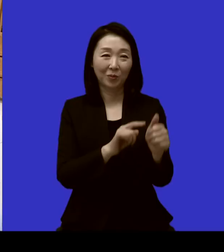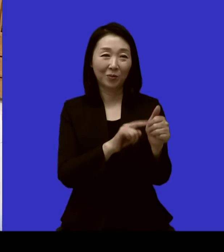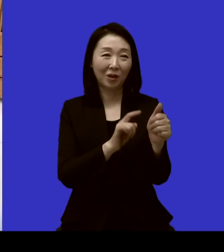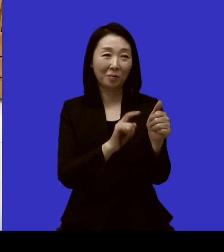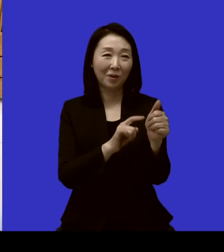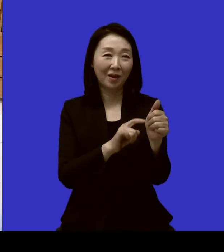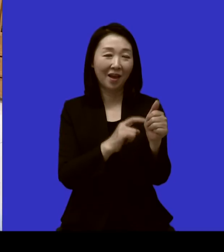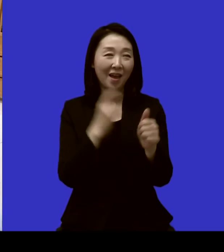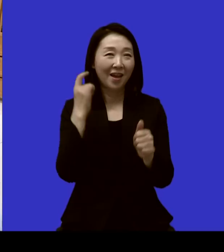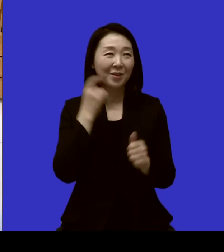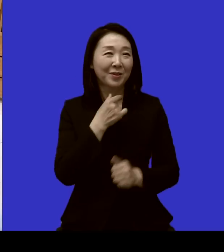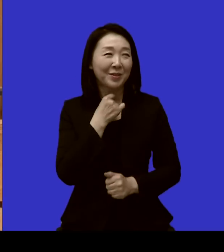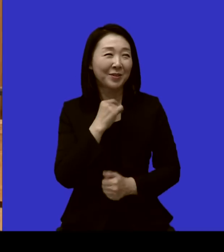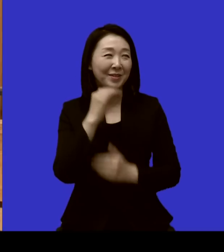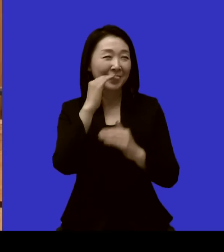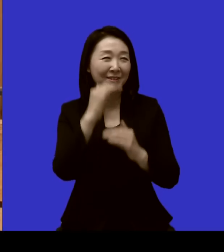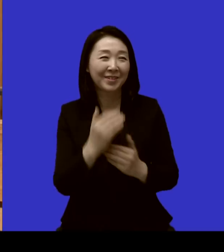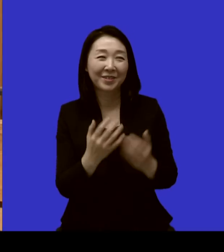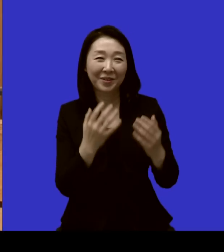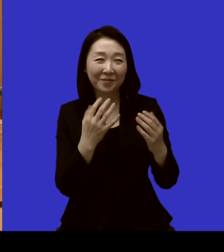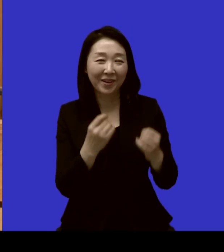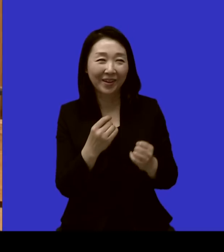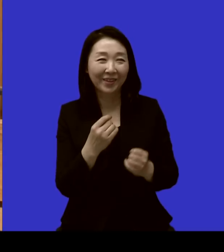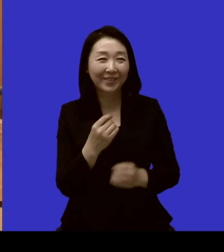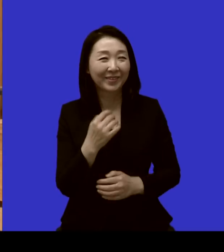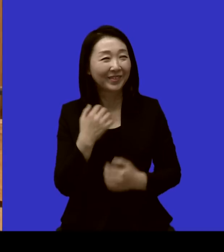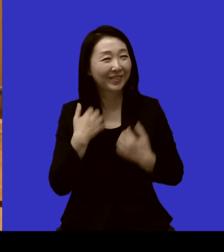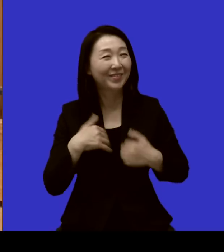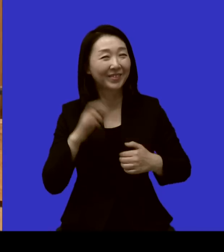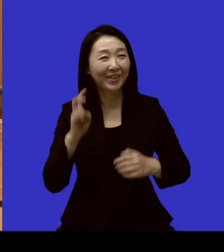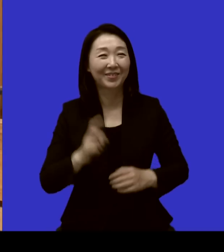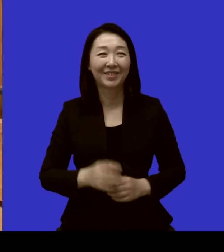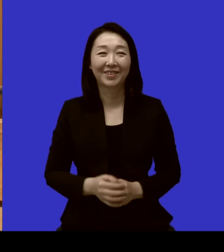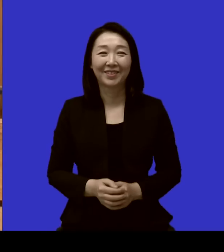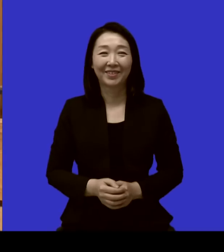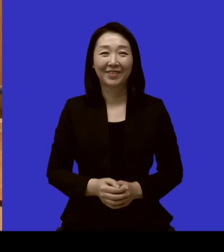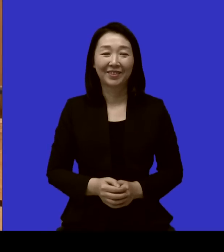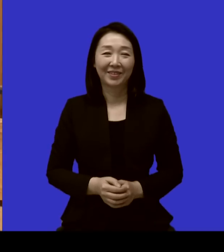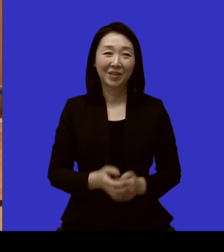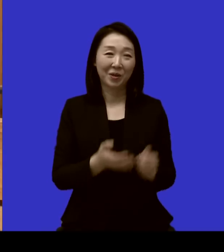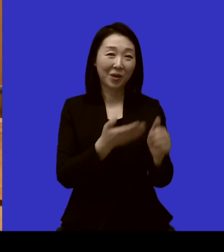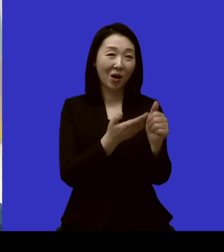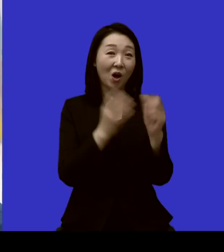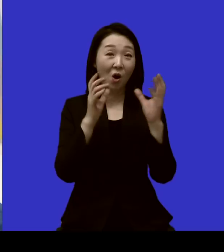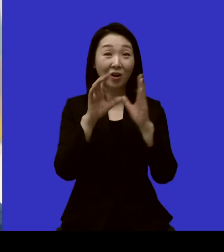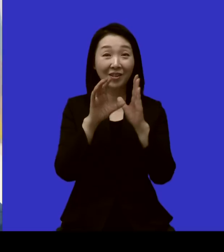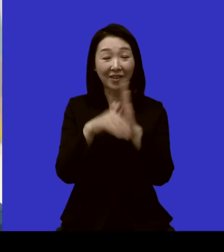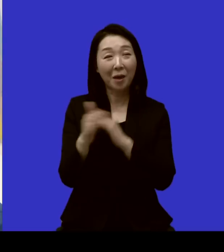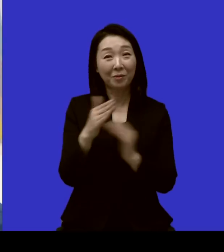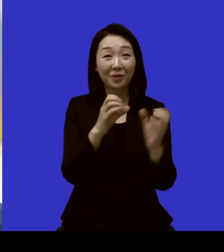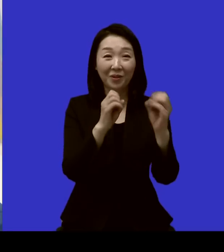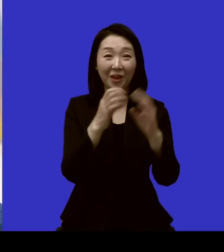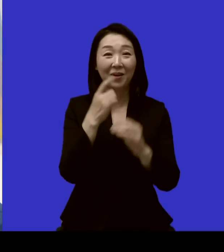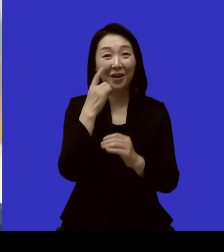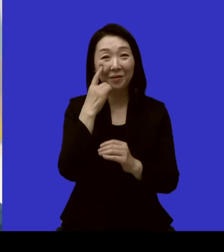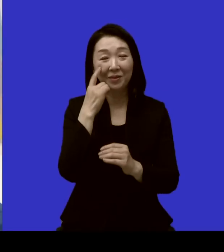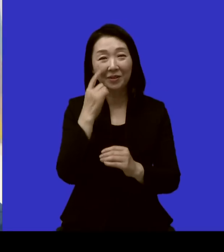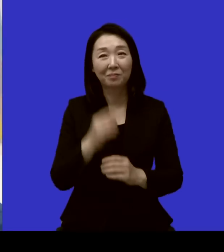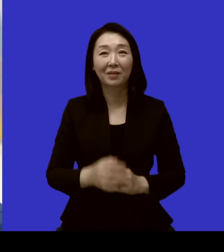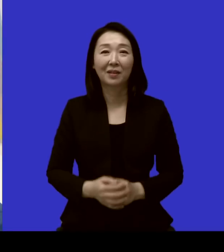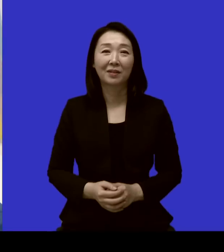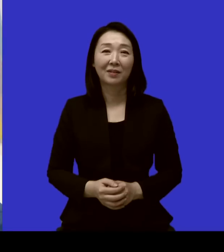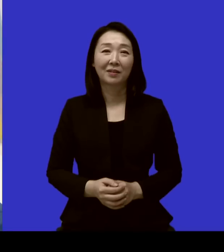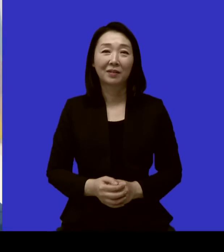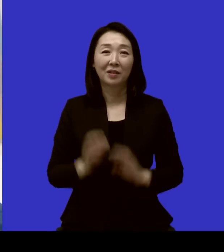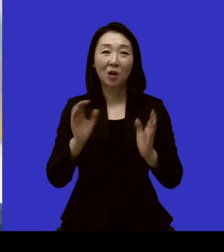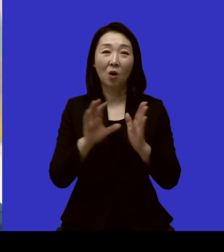싶은 얘기가 참 많습니다. 오늘 굉장히 흥미진진할 것 같은데요. 일단 우리 주 작가님의 어린 시절부터 한번 이야기를 나눠볼게요. 어린 시절에 좀